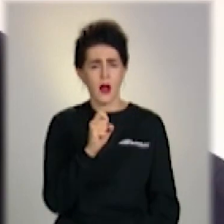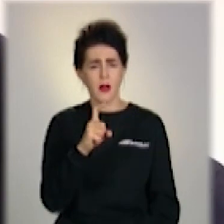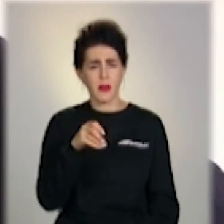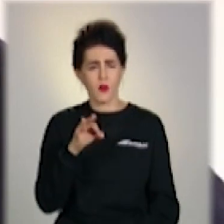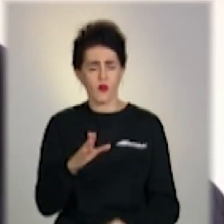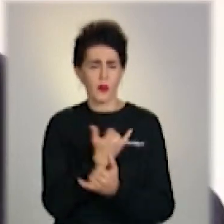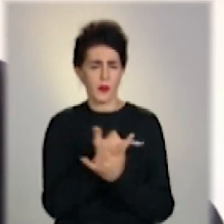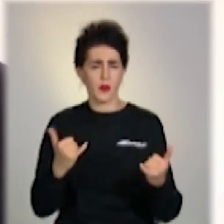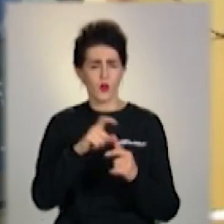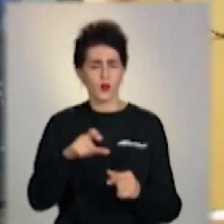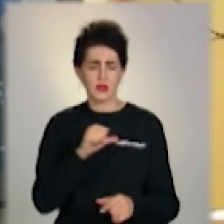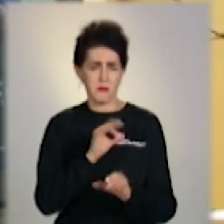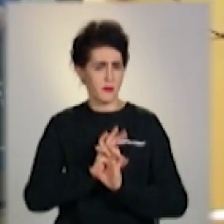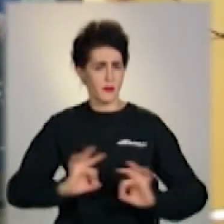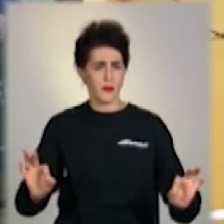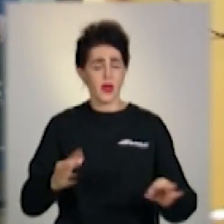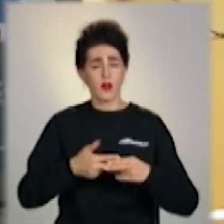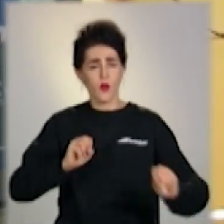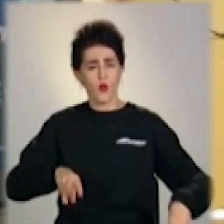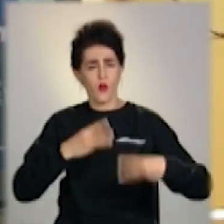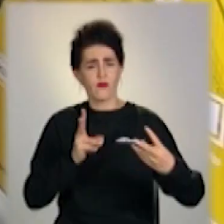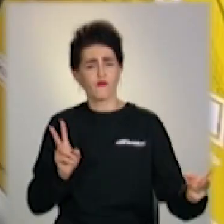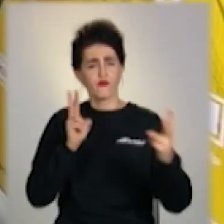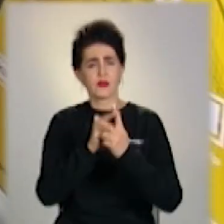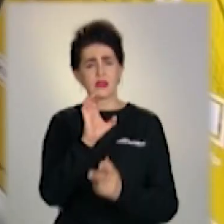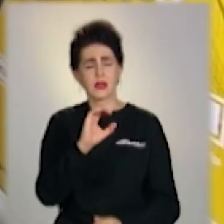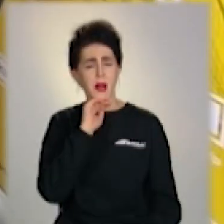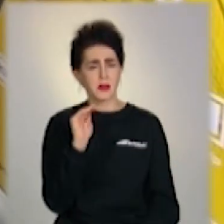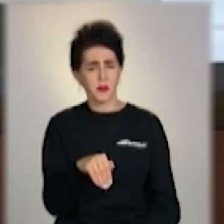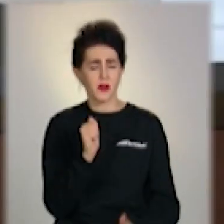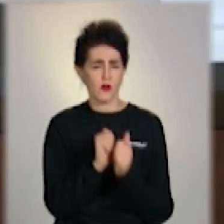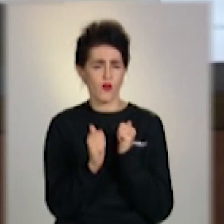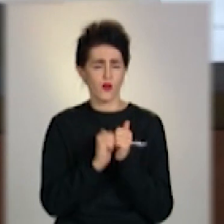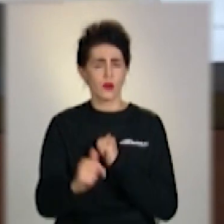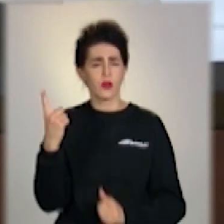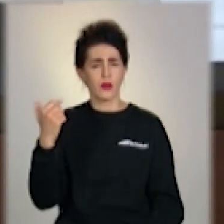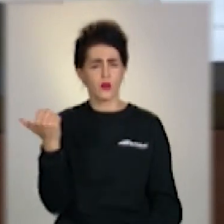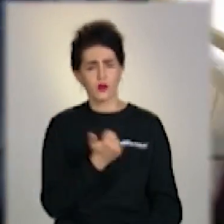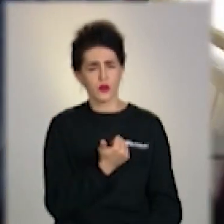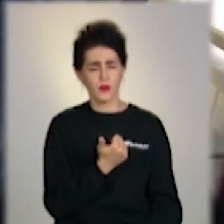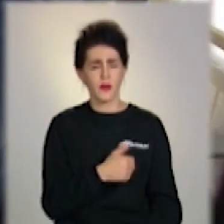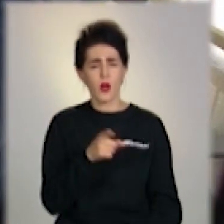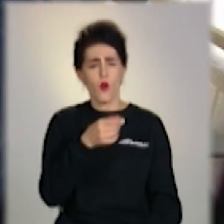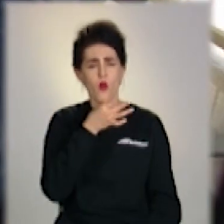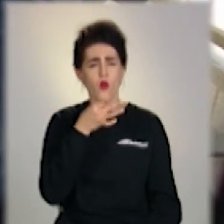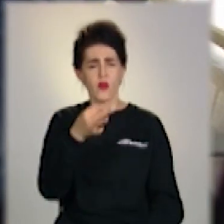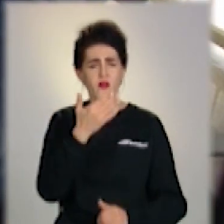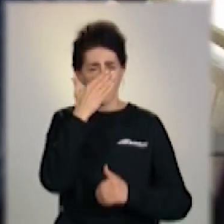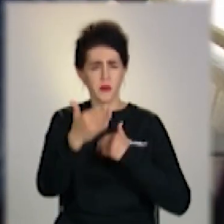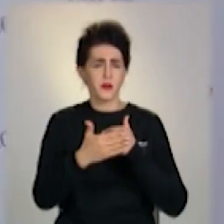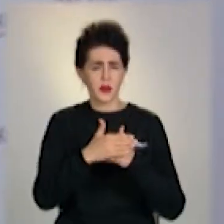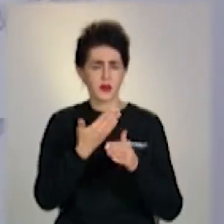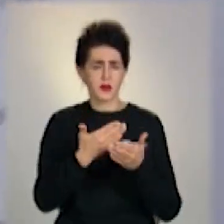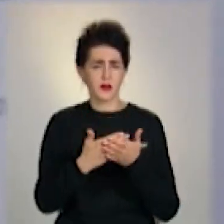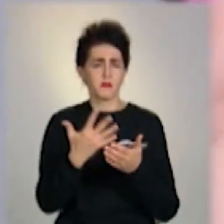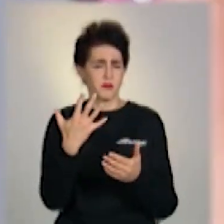просто, мені здається, блискуча. Онлайн-зустрічі з експертами щотижневі. Вони відповіли на майже 500 запитань глядачів